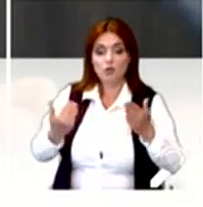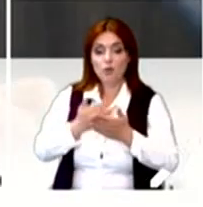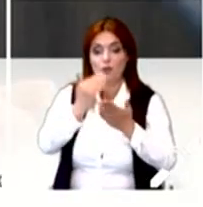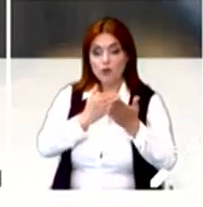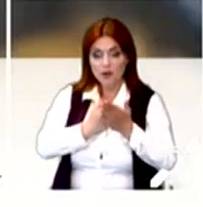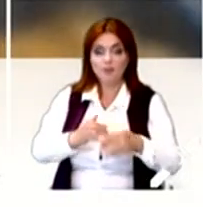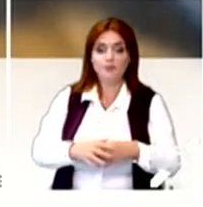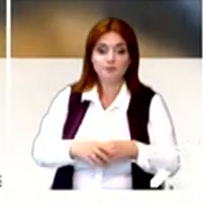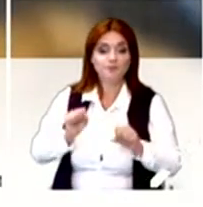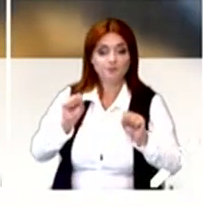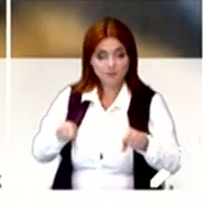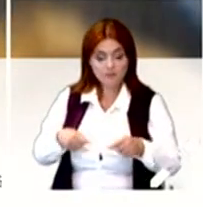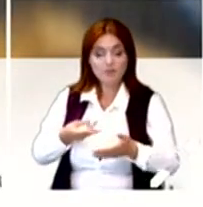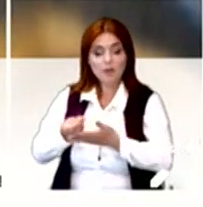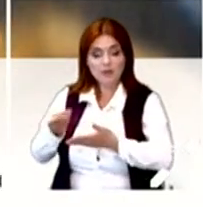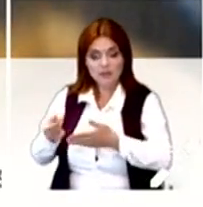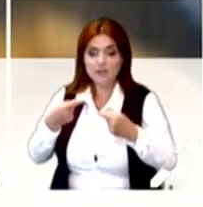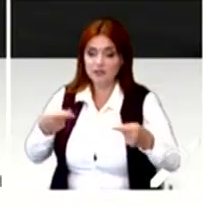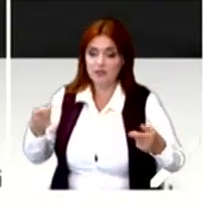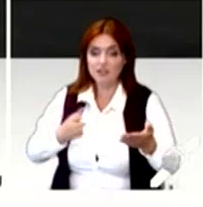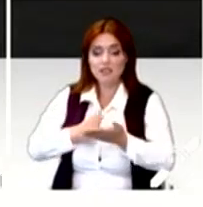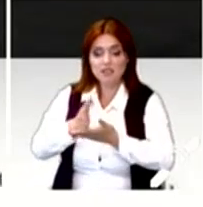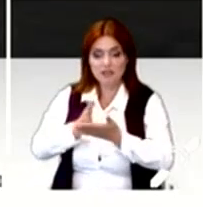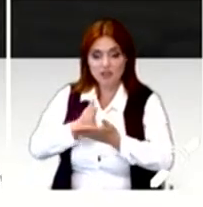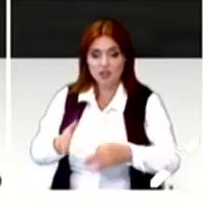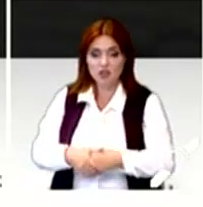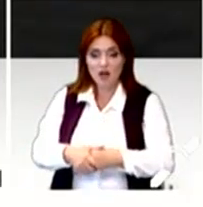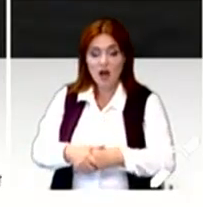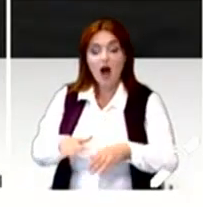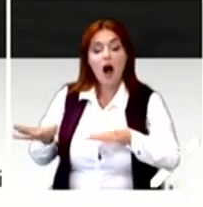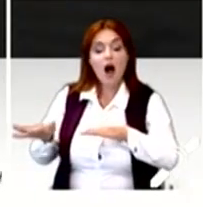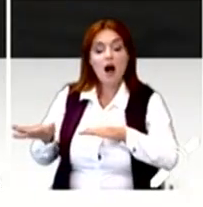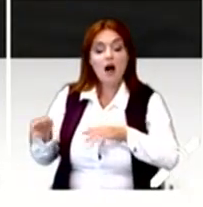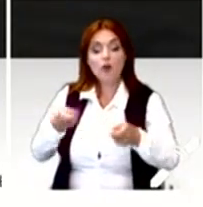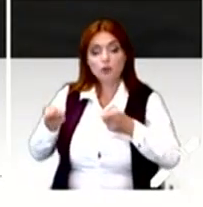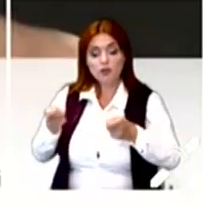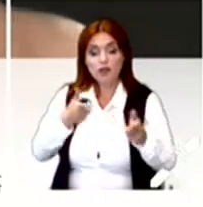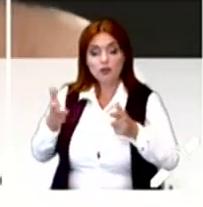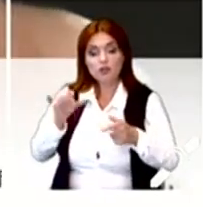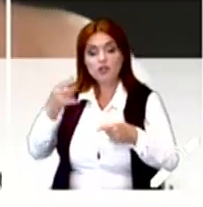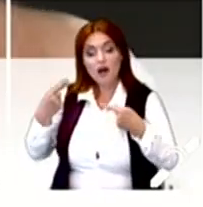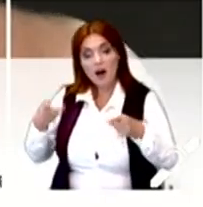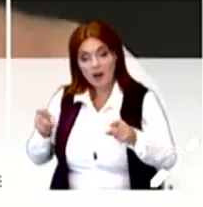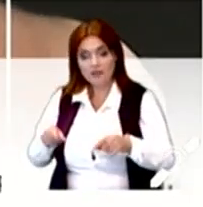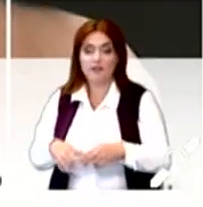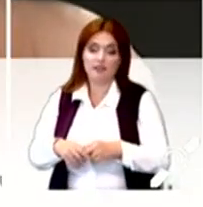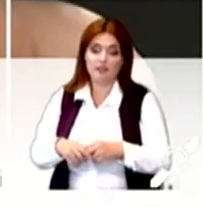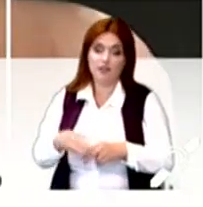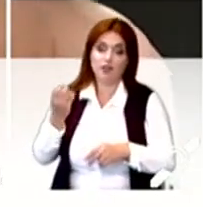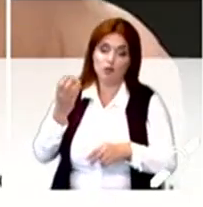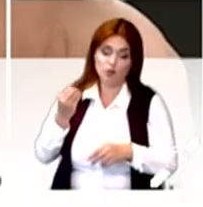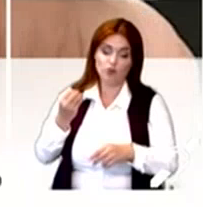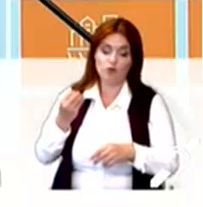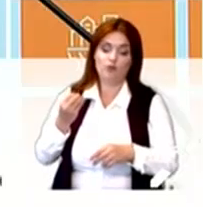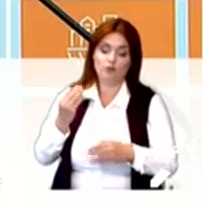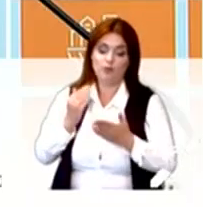procesate plățile guvernamentale. Autoritățile pregătesc și alte acțiuni pentru dezvoltarea unei societăți digitale, iar planul a fost aprobat astăzi